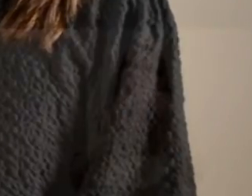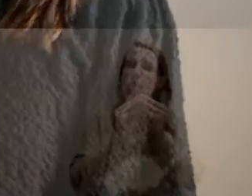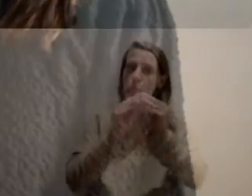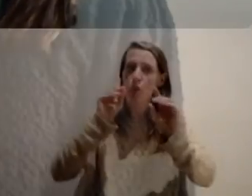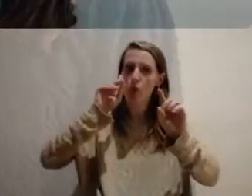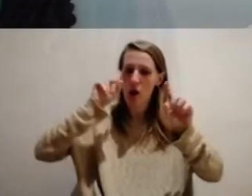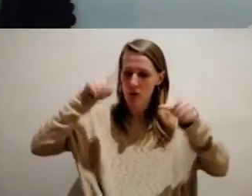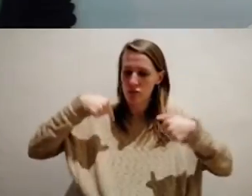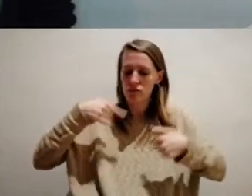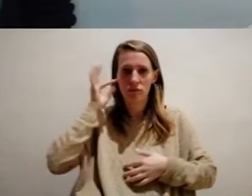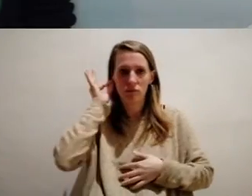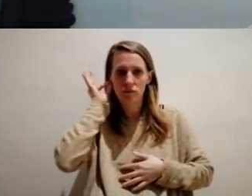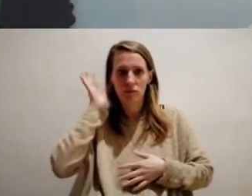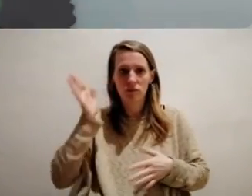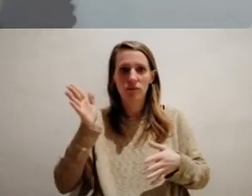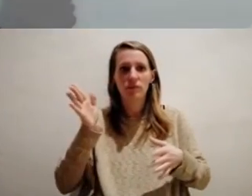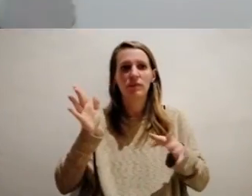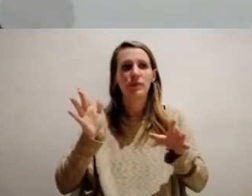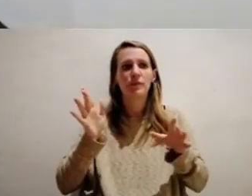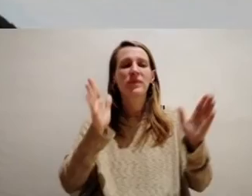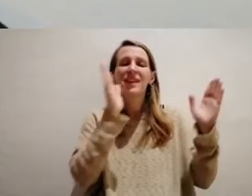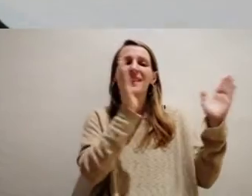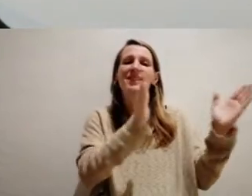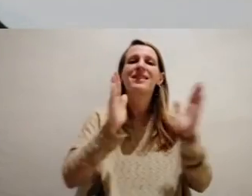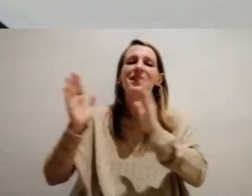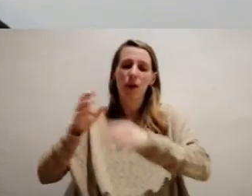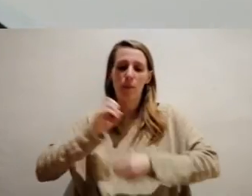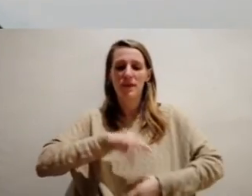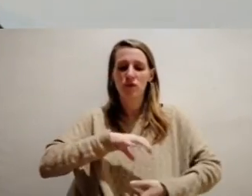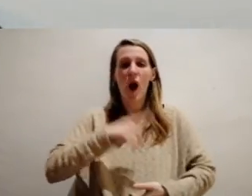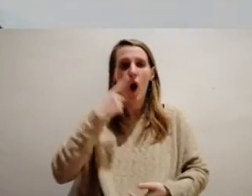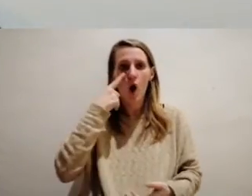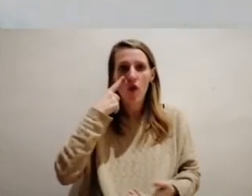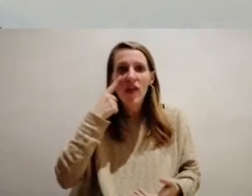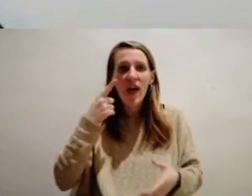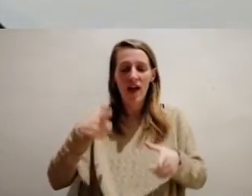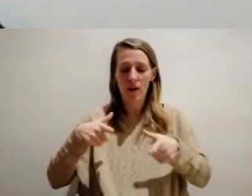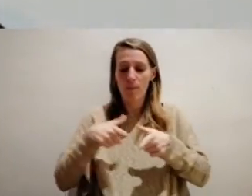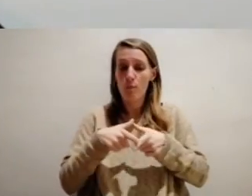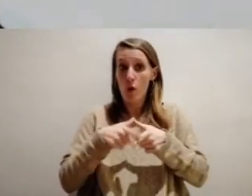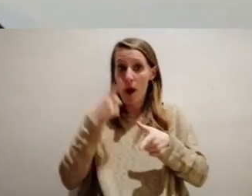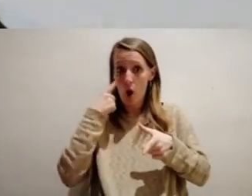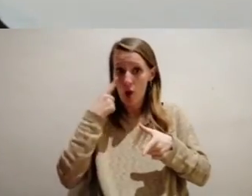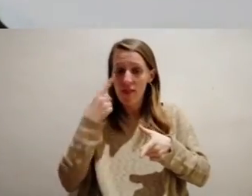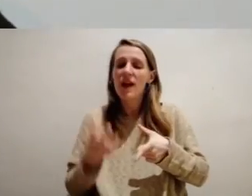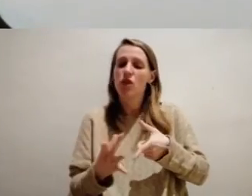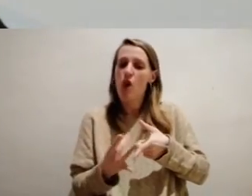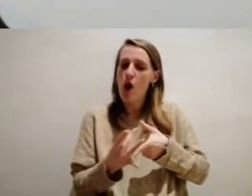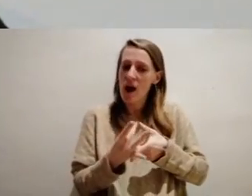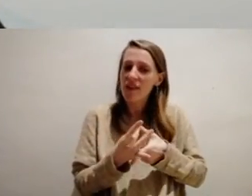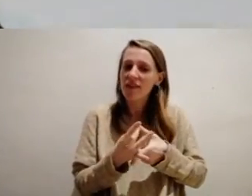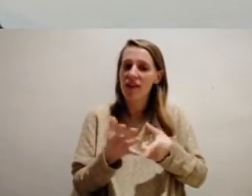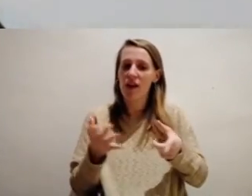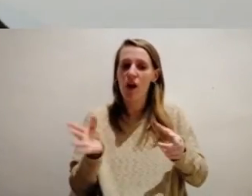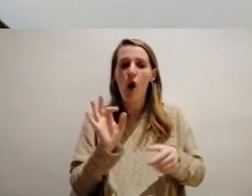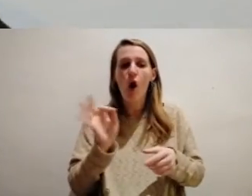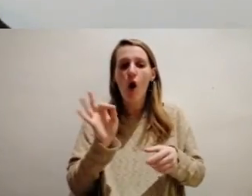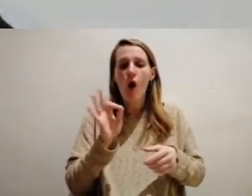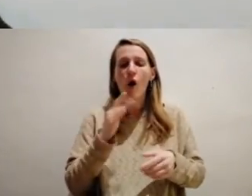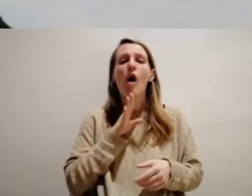nostre entorn. Conèixer el cicle menstrual, tocar-te la vulva, conèixer la vulva, conèixer l'orgasme de l'úter, o